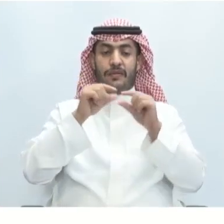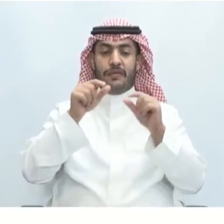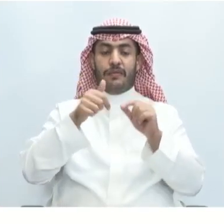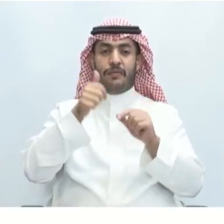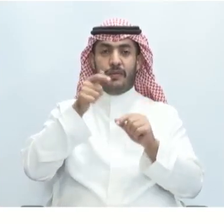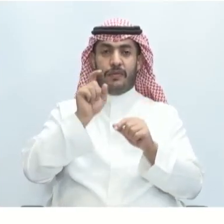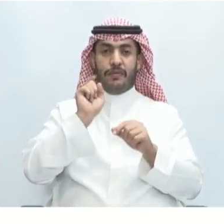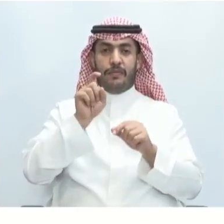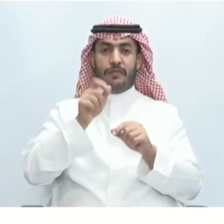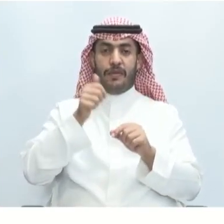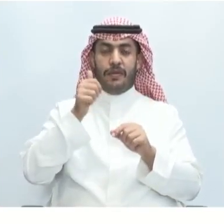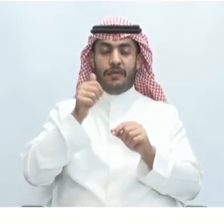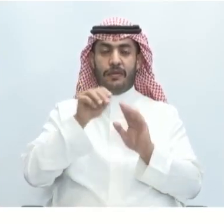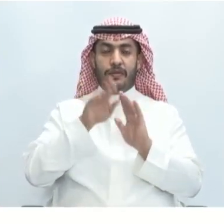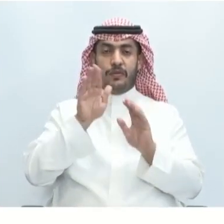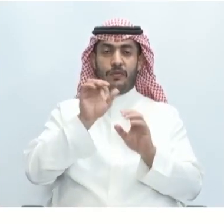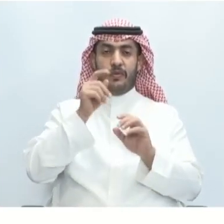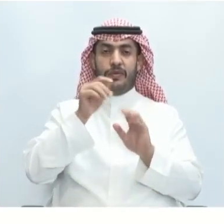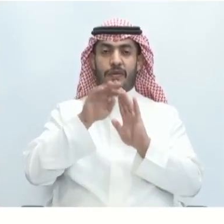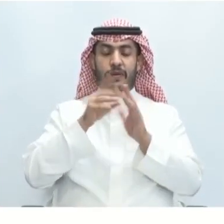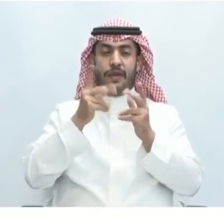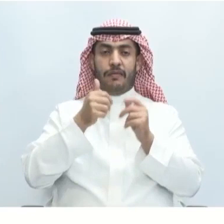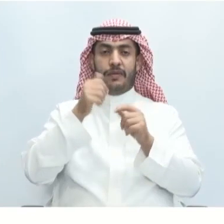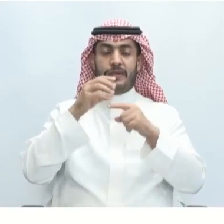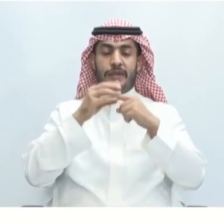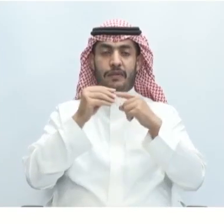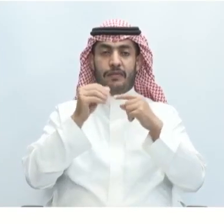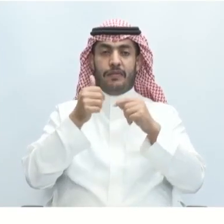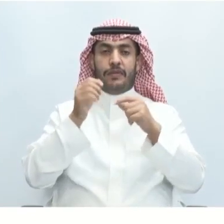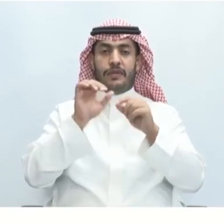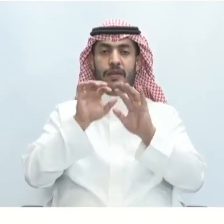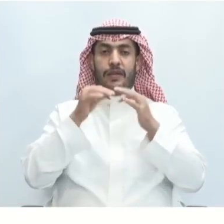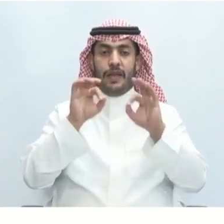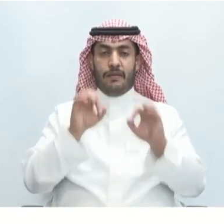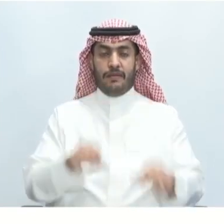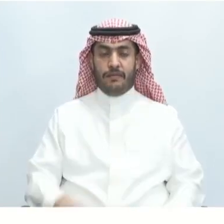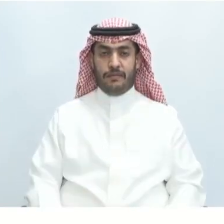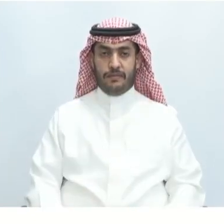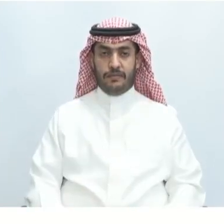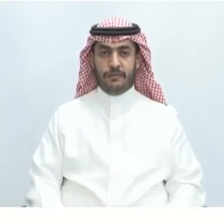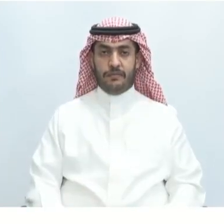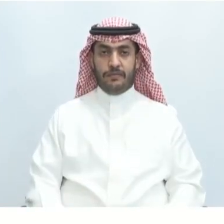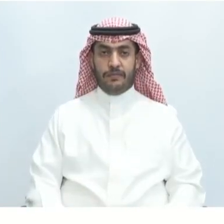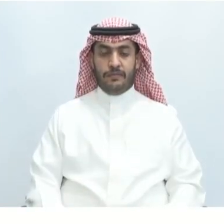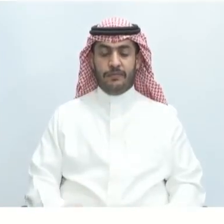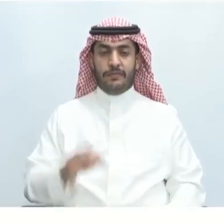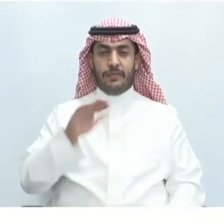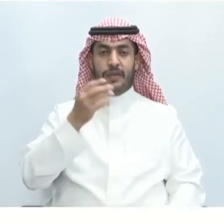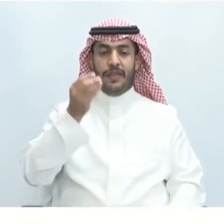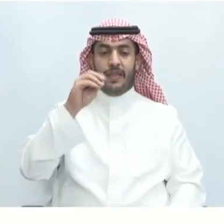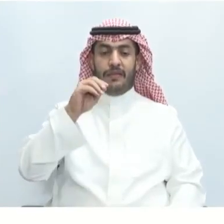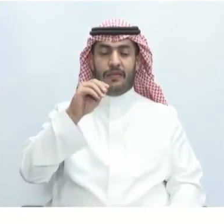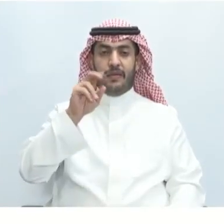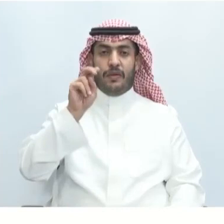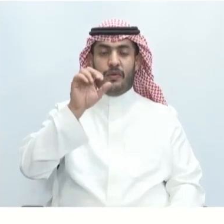من يجعل اداه سولفر لا تظهر ارقام سلبيه او سالبه بعد اضافه القيود